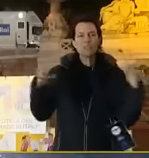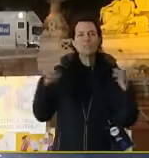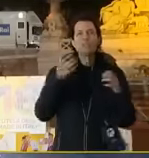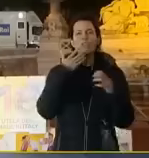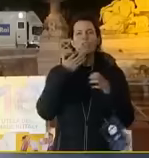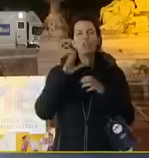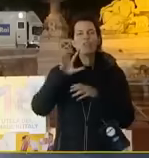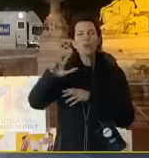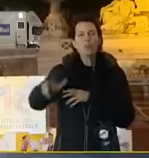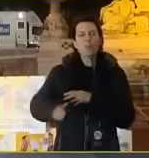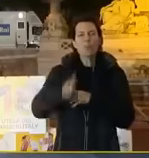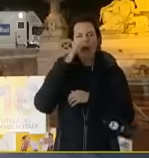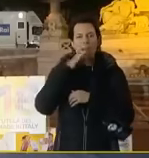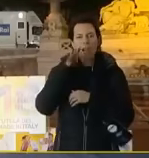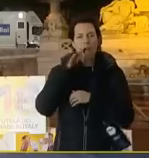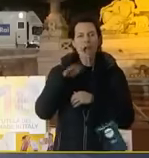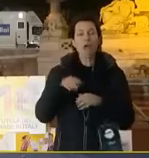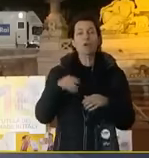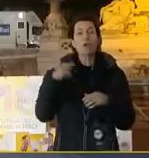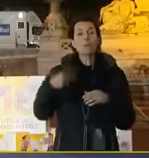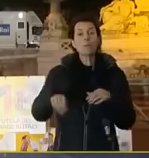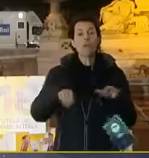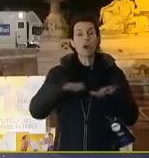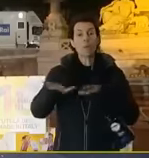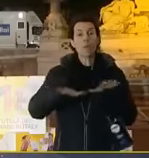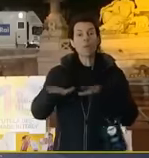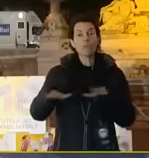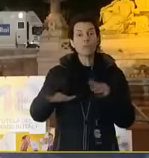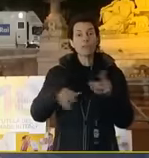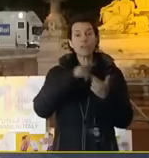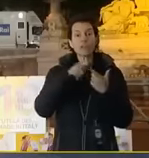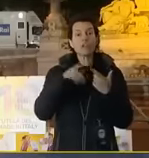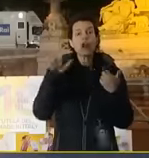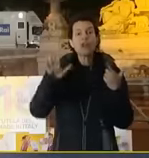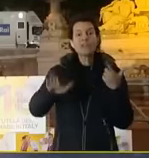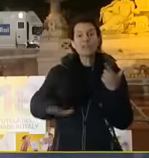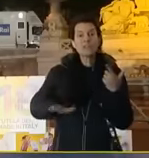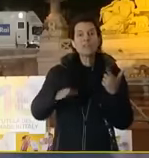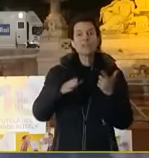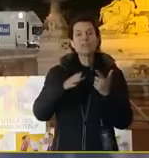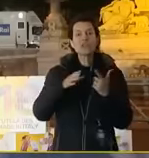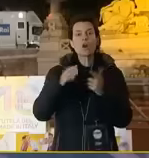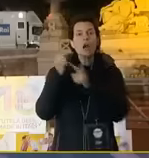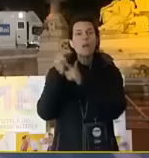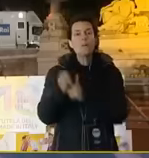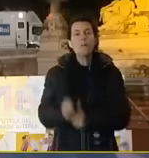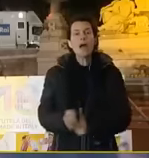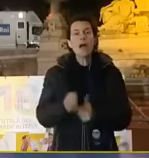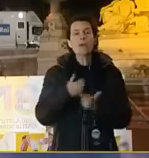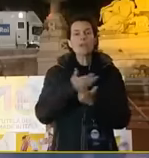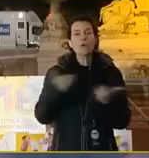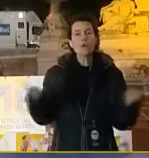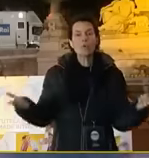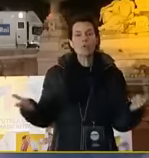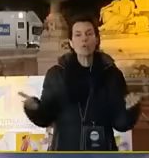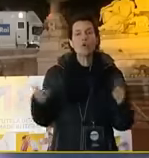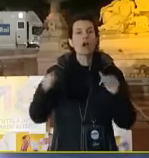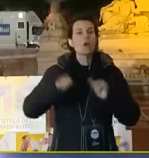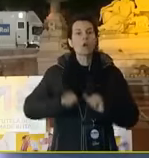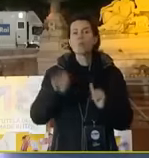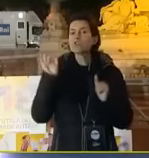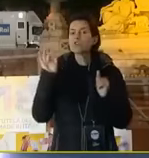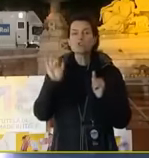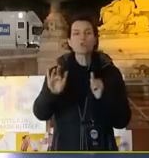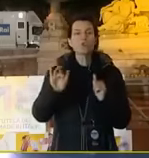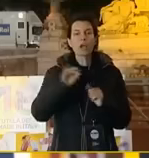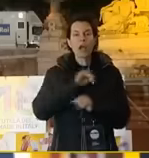tutte le persone. È un movimento che ha difeso profondamente i beni comuni, i beni che non possono essere toccati perché appartengono a tutti,